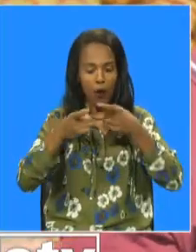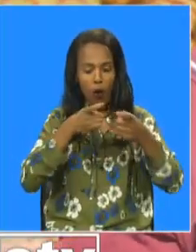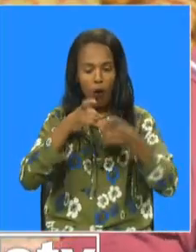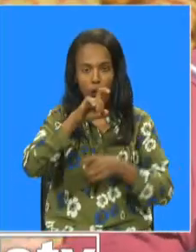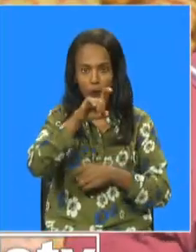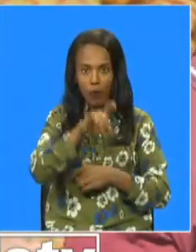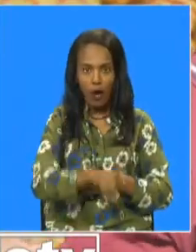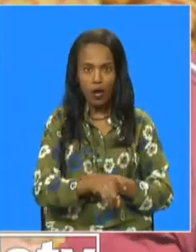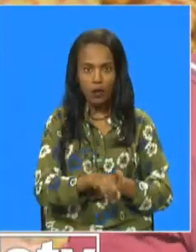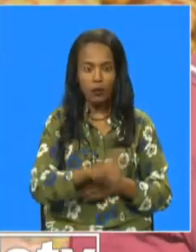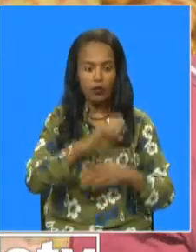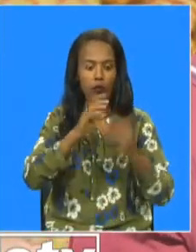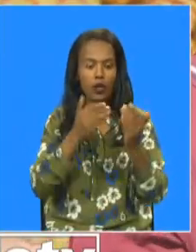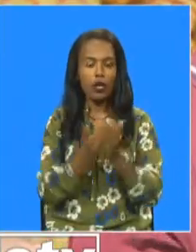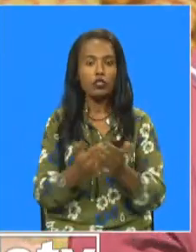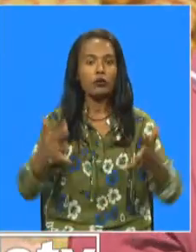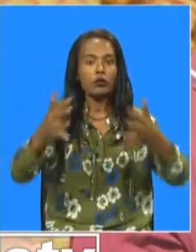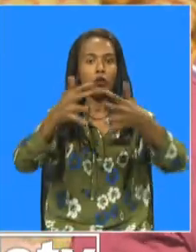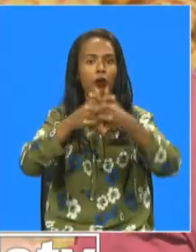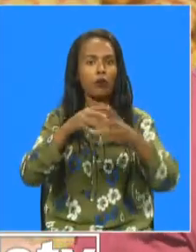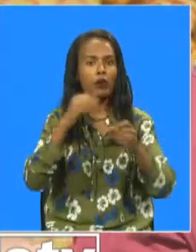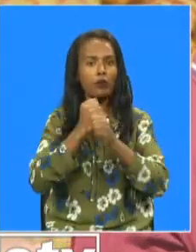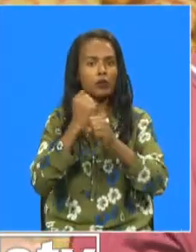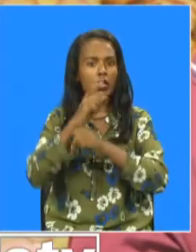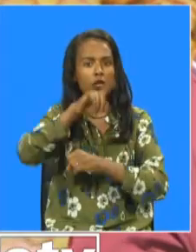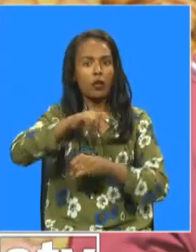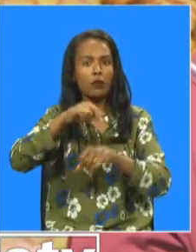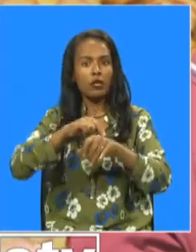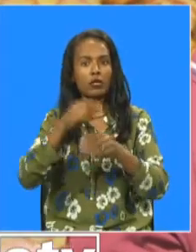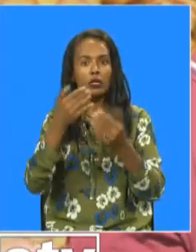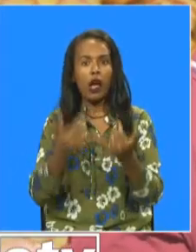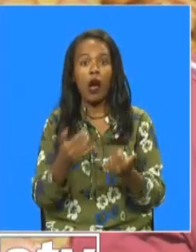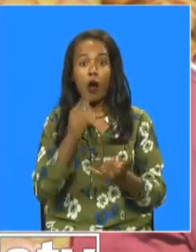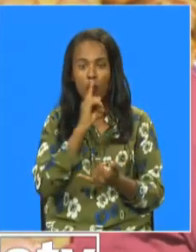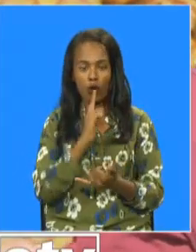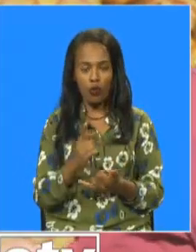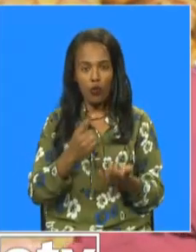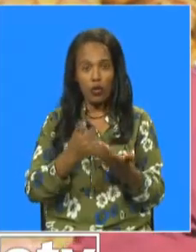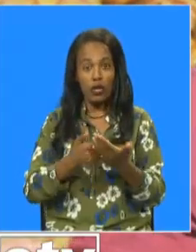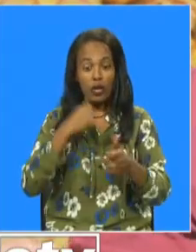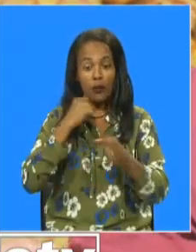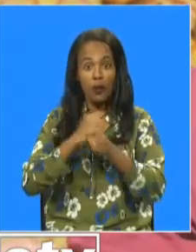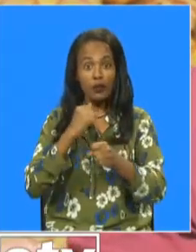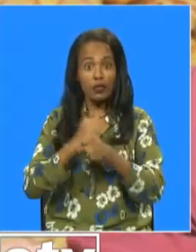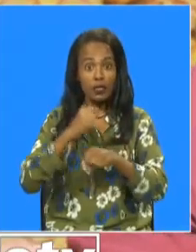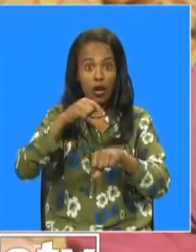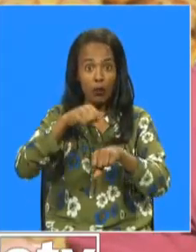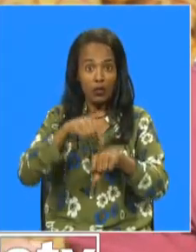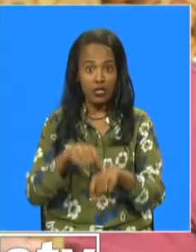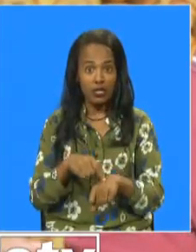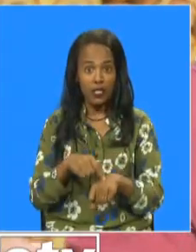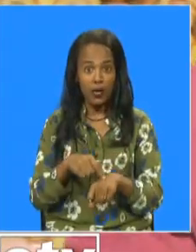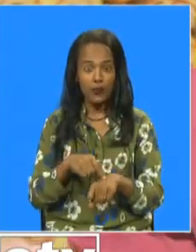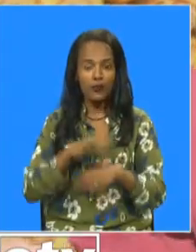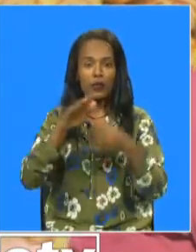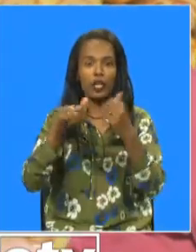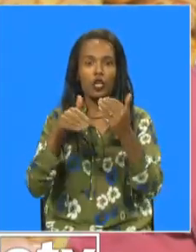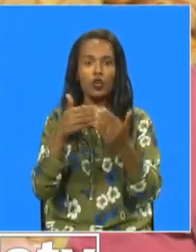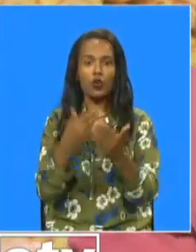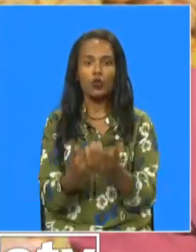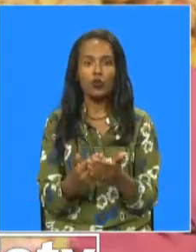ካለብን ሁላችንም ተባብረን መስራት ያለብን ጊዜ አሁን ነው። ይህንን በምንሰራበት ጊዜ